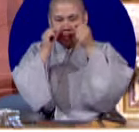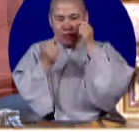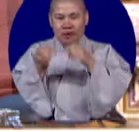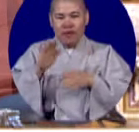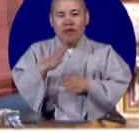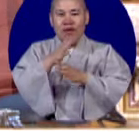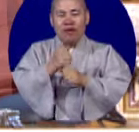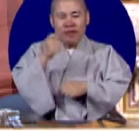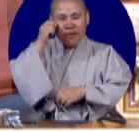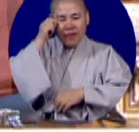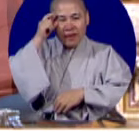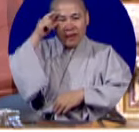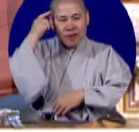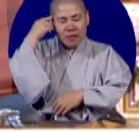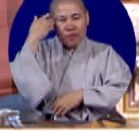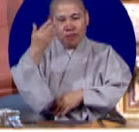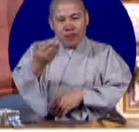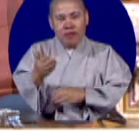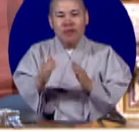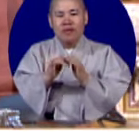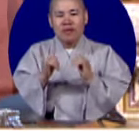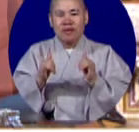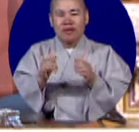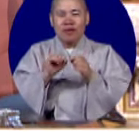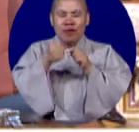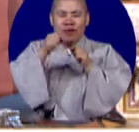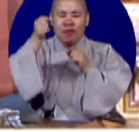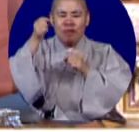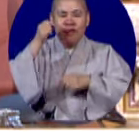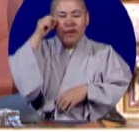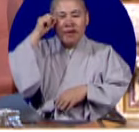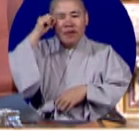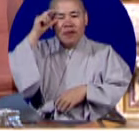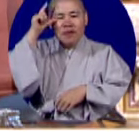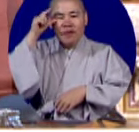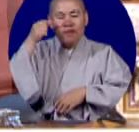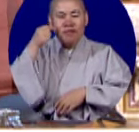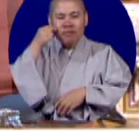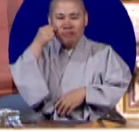언제 깨달을까요? 묻는 사람에게는 영원히 못 깨닫는다.